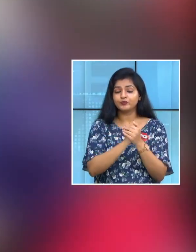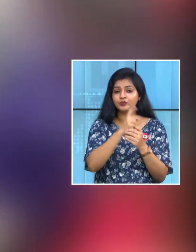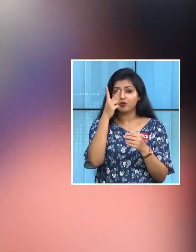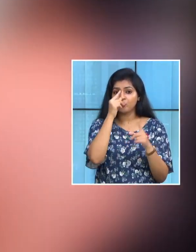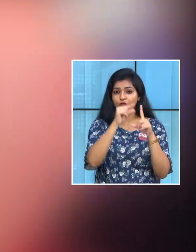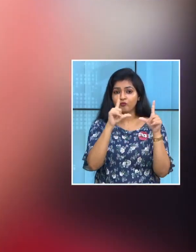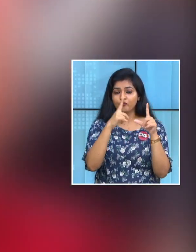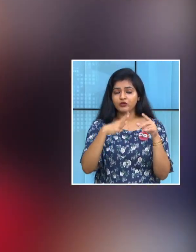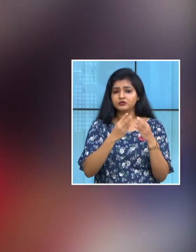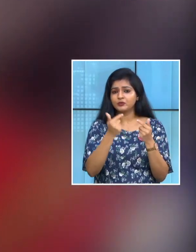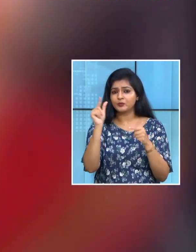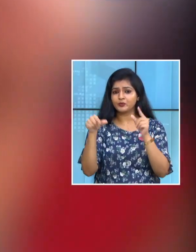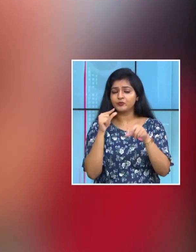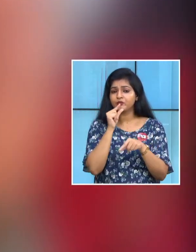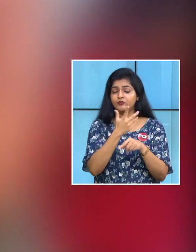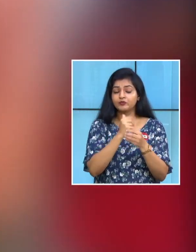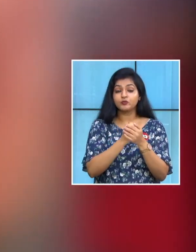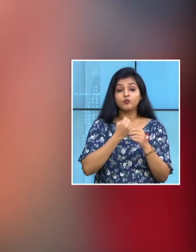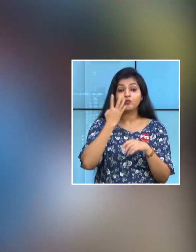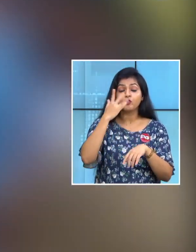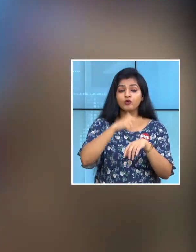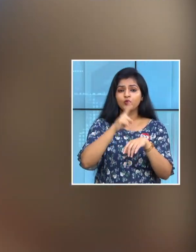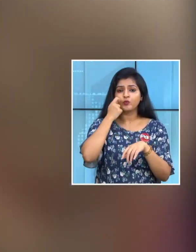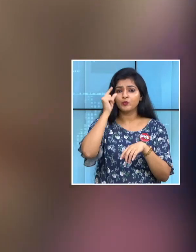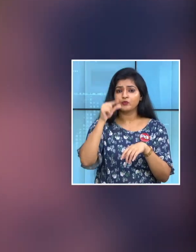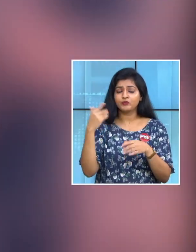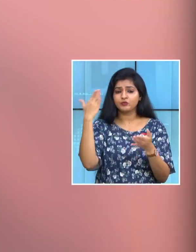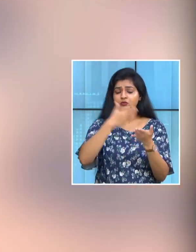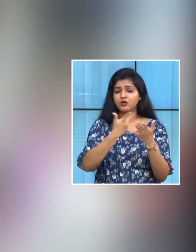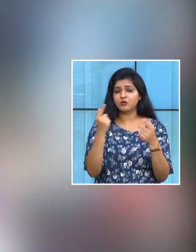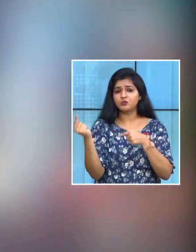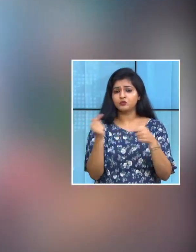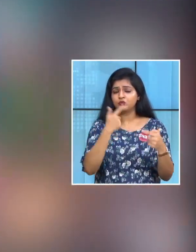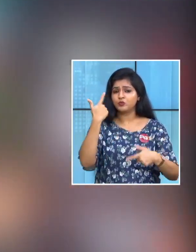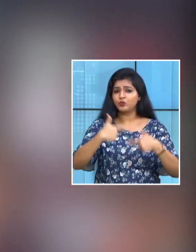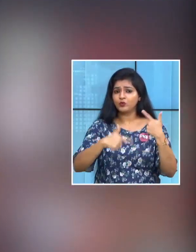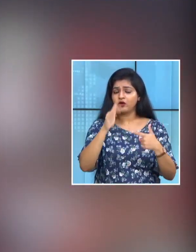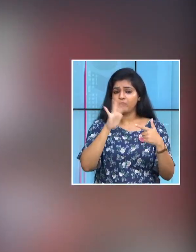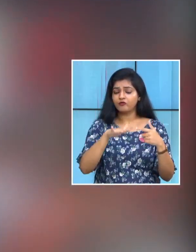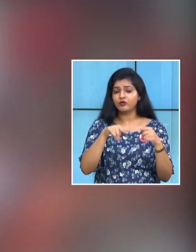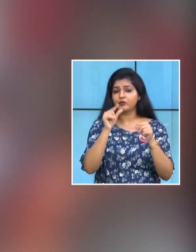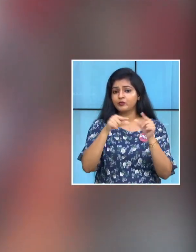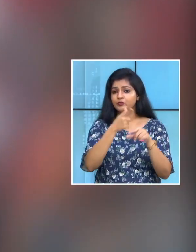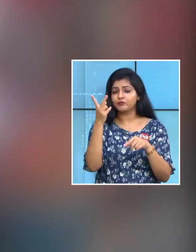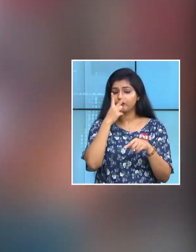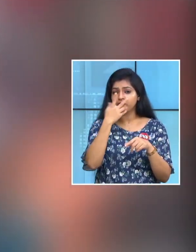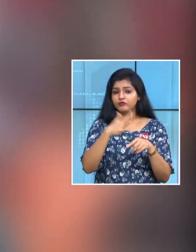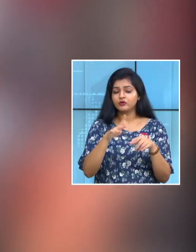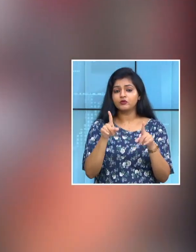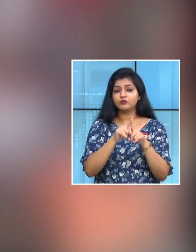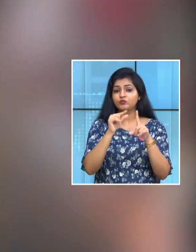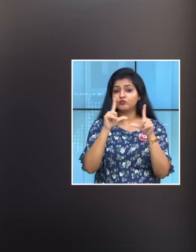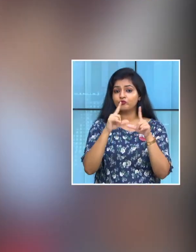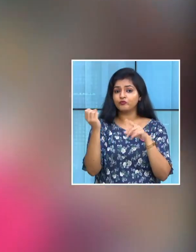ദൃക്സാക്ഷികളും പോലീസിന് നൽകിയ ചില മൊഴികളുടെ അടിസ്ഥാനത്തിലാണ്. കാരണം രാവിലെ ഒരു പുരുഷൻ ഇവിടെ എത്തി ചില ബഹളം ഇവിടെ എത്തി ഉണ്ടാക്കിയതായി ചില മൊഴികൾ പോലീസിന് ലഭിച്ചു. അതിനെ തുടർന്നാണ്